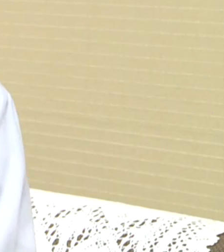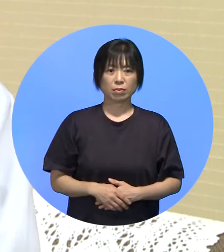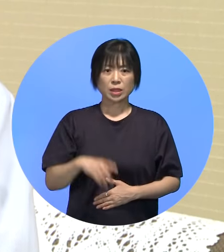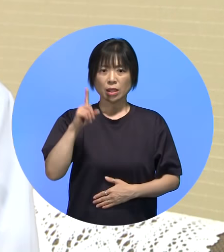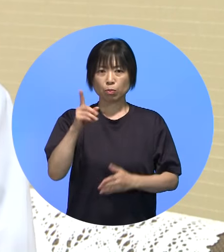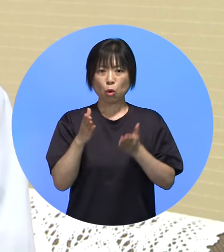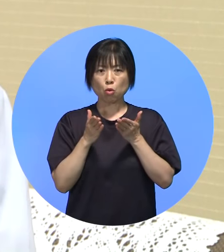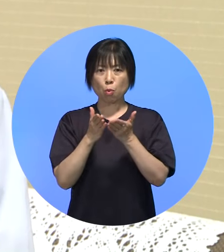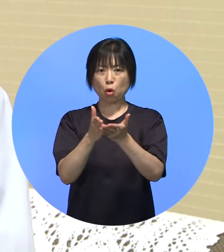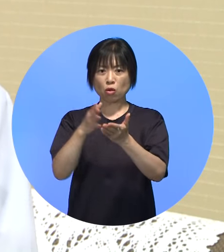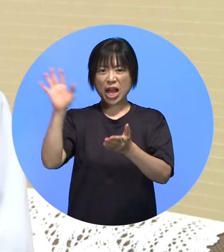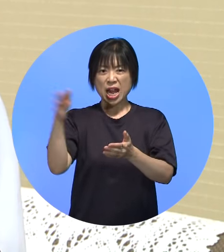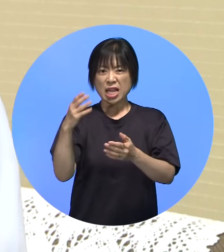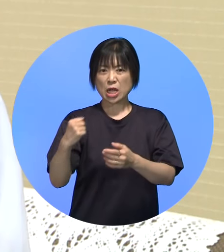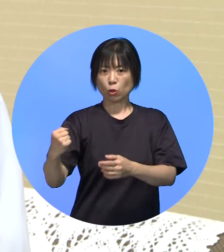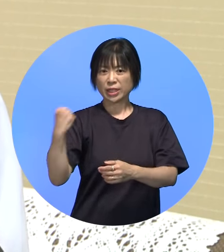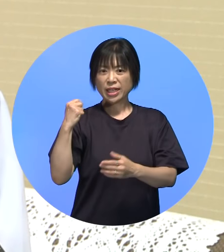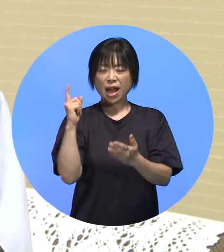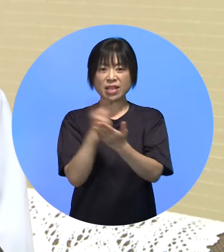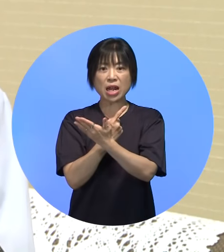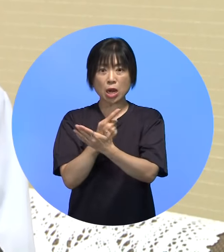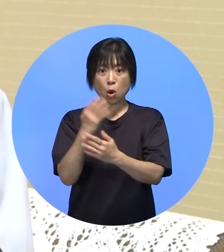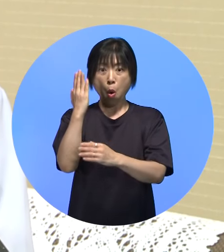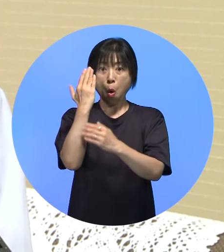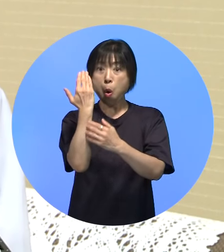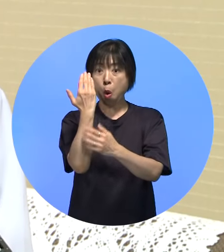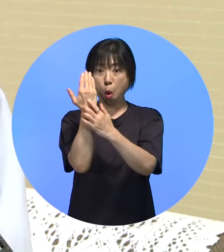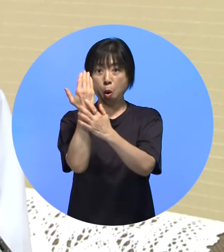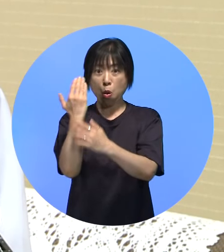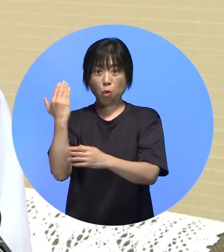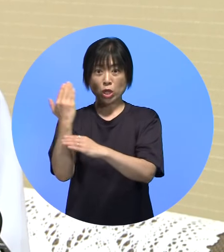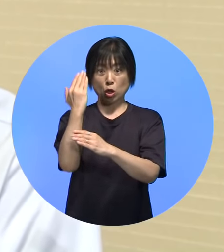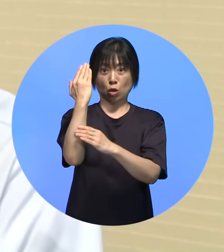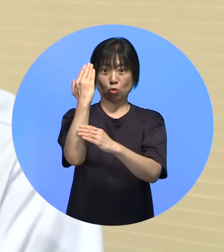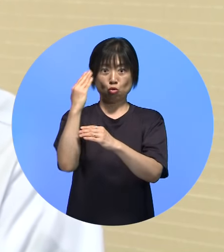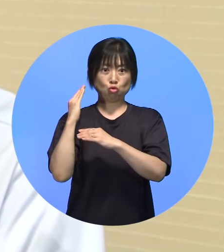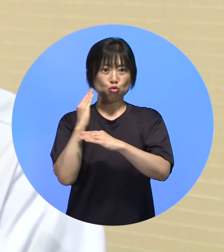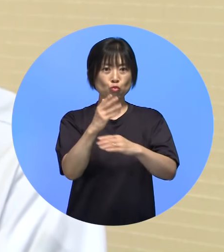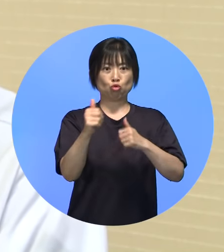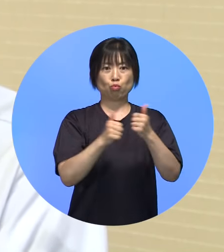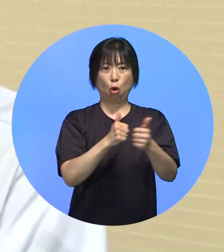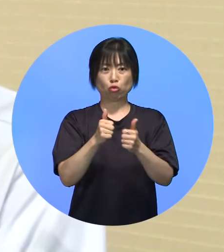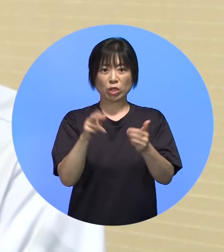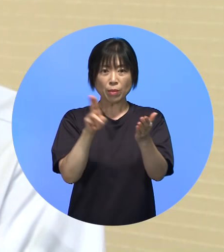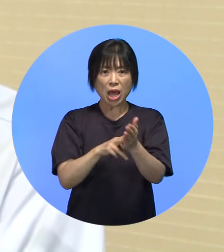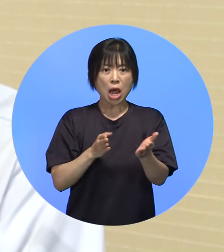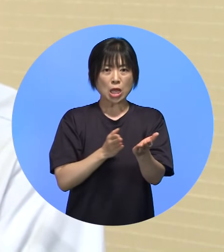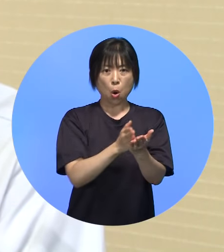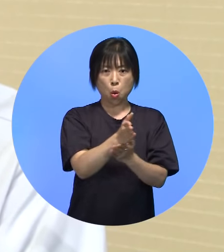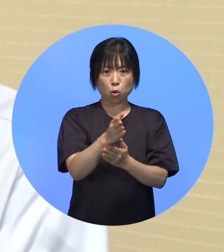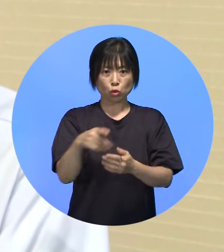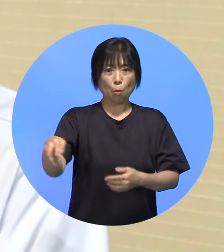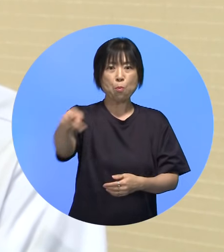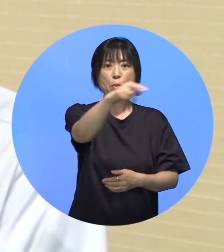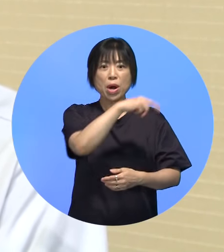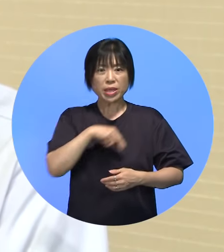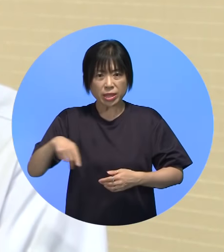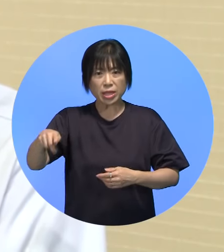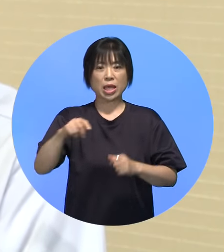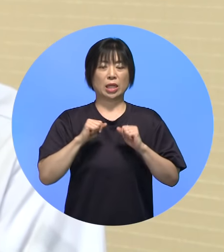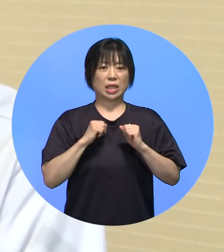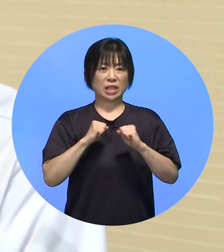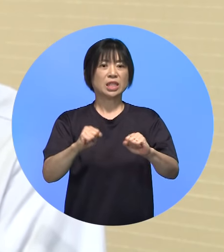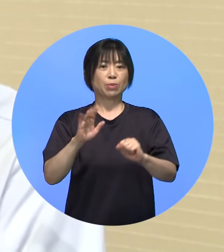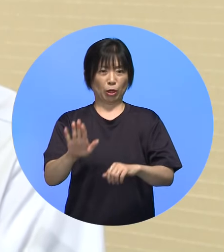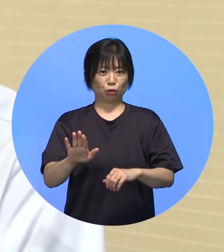1本のボードに風の力だけで方立てて進むスポーツへ決められたコースを回りその着陣を